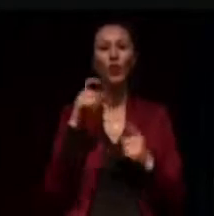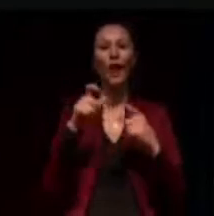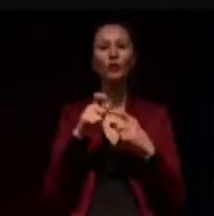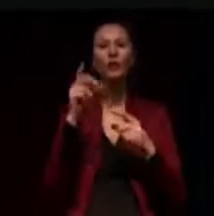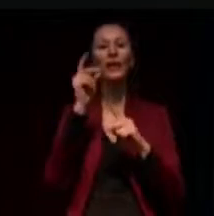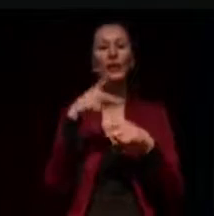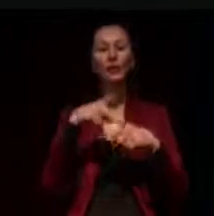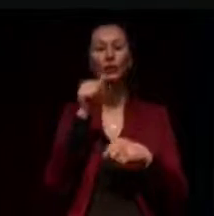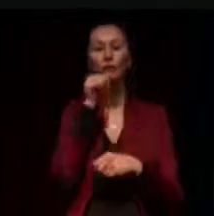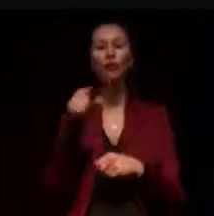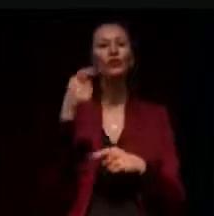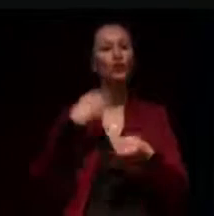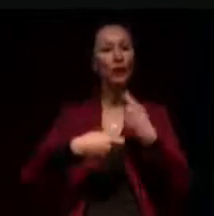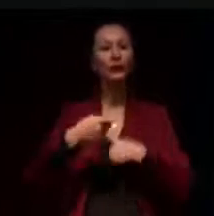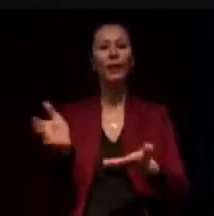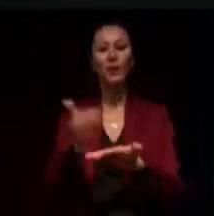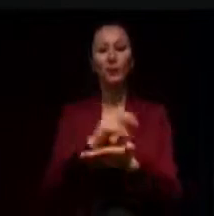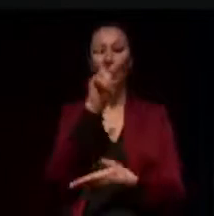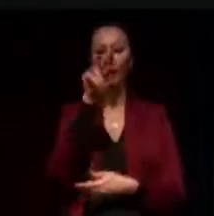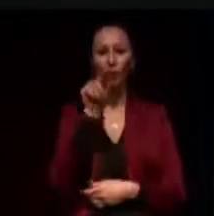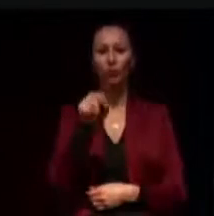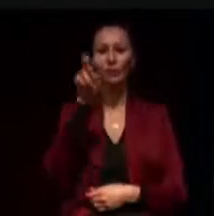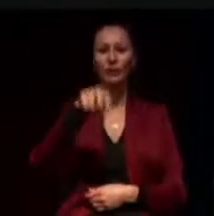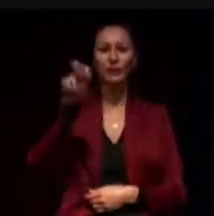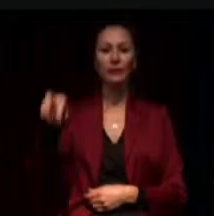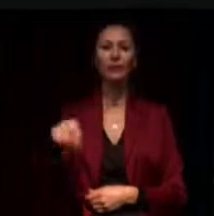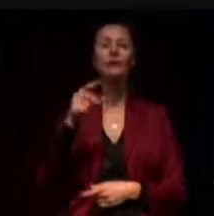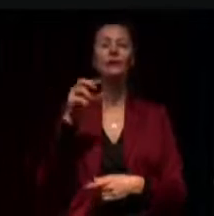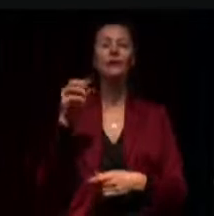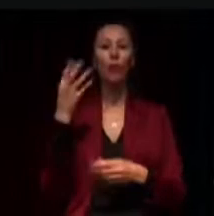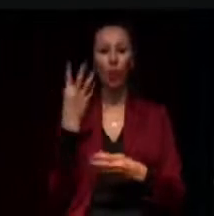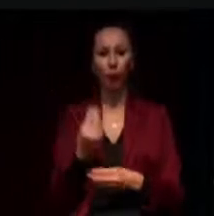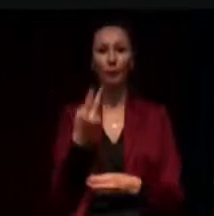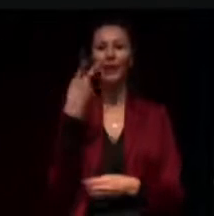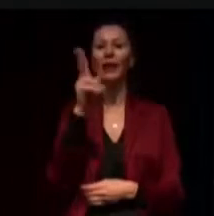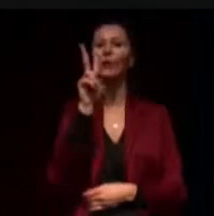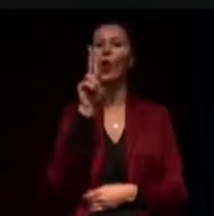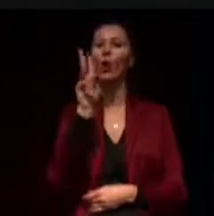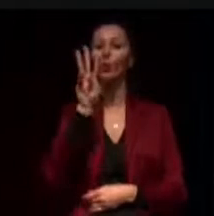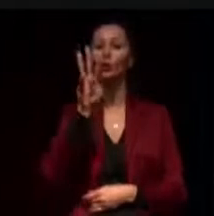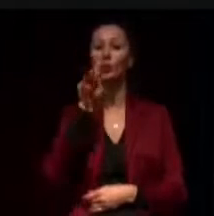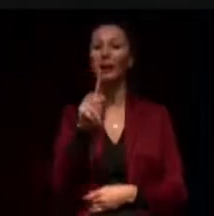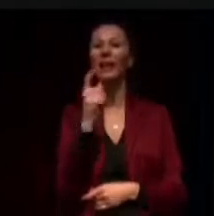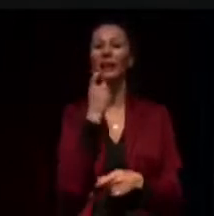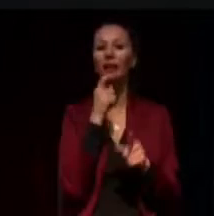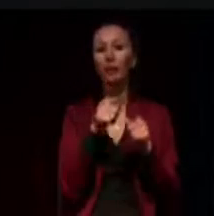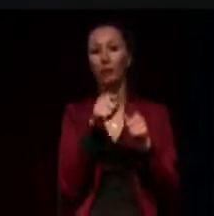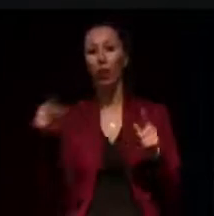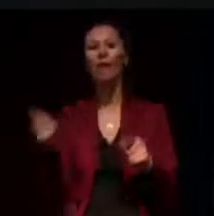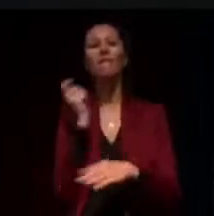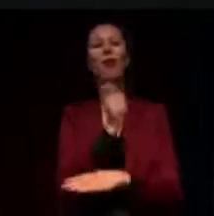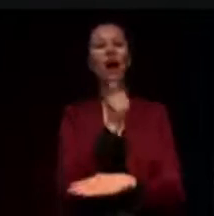Esot, İSU ve şirketler dahil 7.88 milyar lira olup 2031 yılına kadar